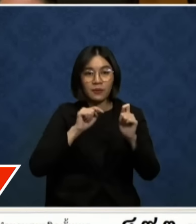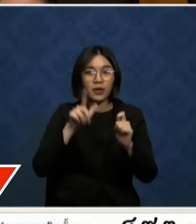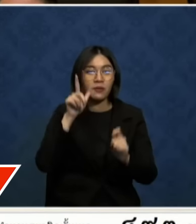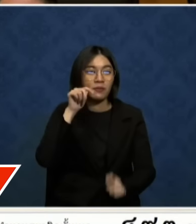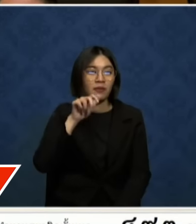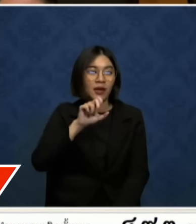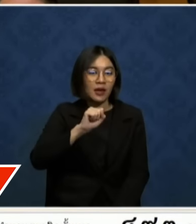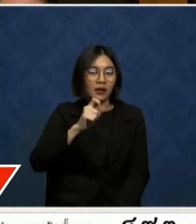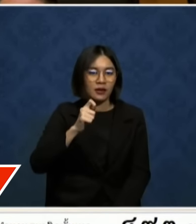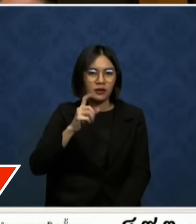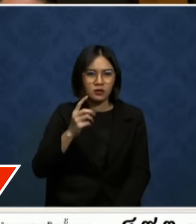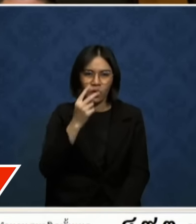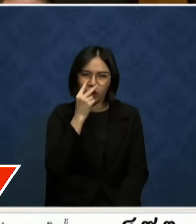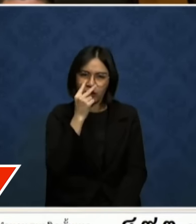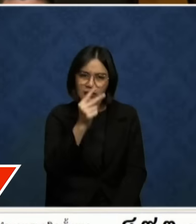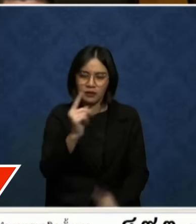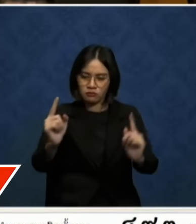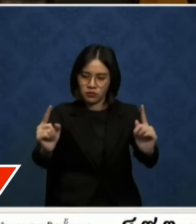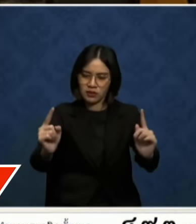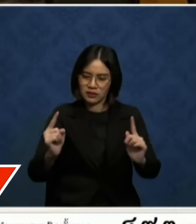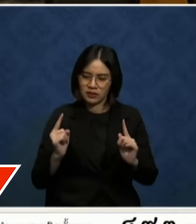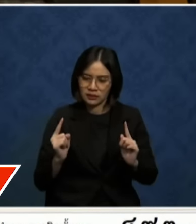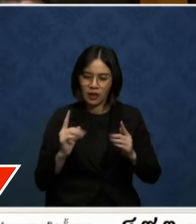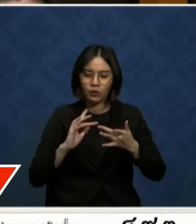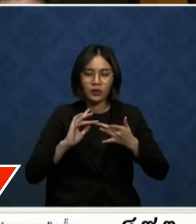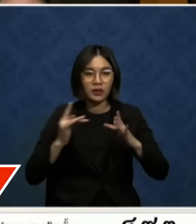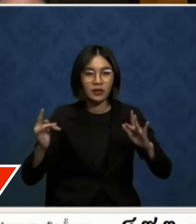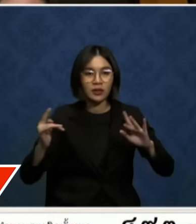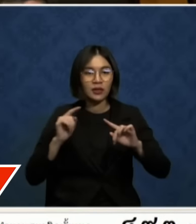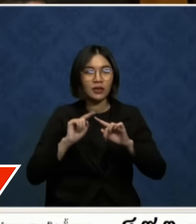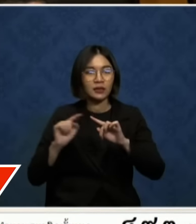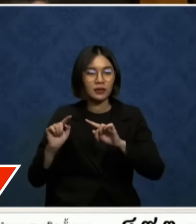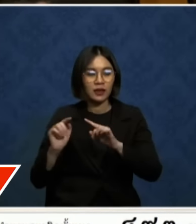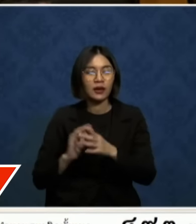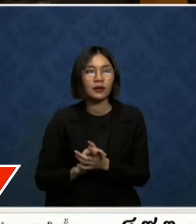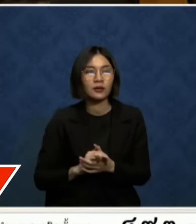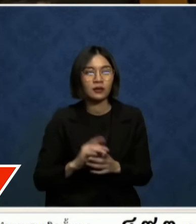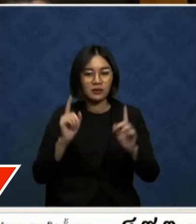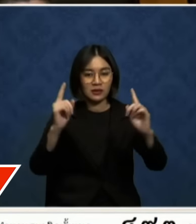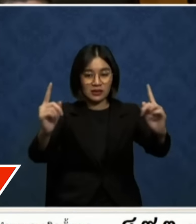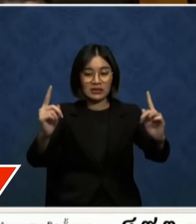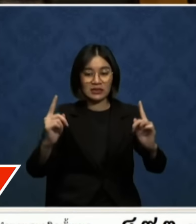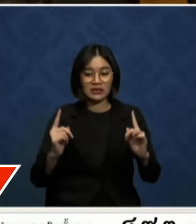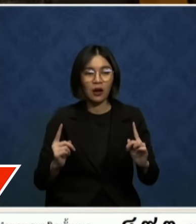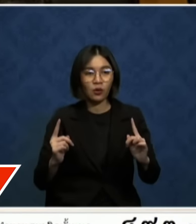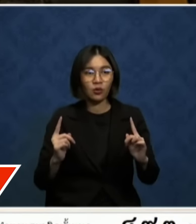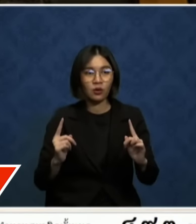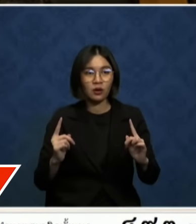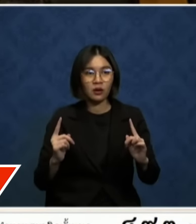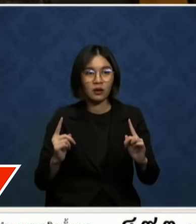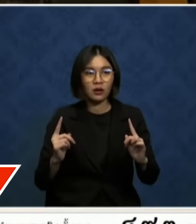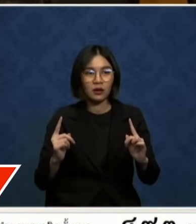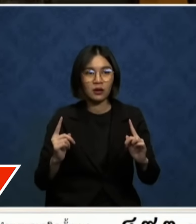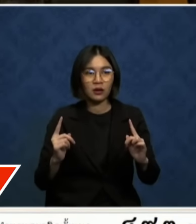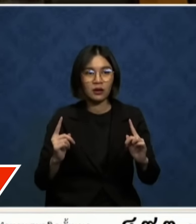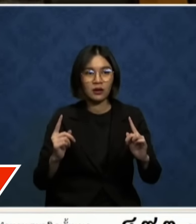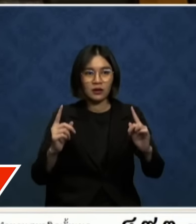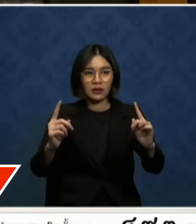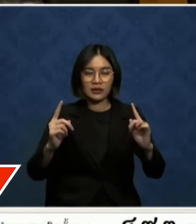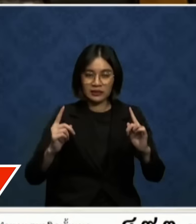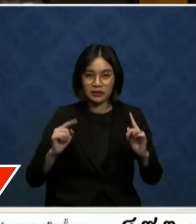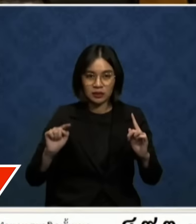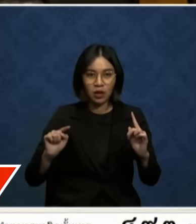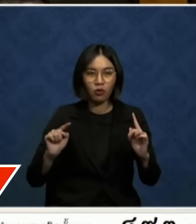ว่าเราเห็นเสาสัญญาณอินเทอร์เน็ตนะครับที่มีการหันเสานะครับไปที่ฝั่งตรงกันข้ามน